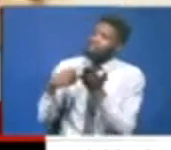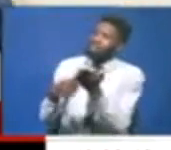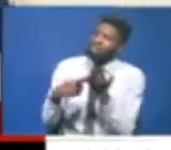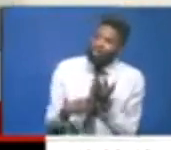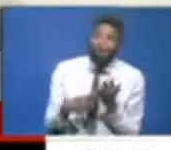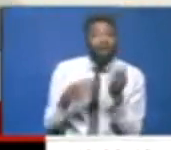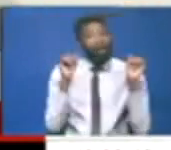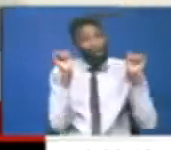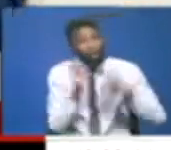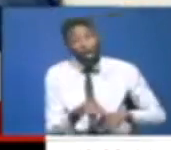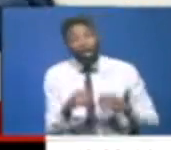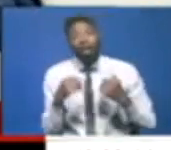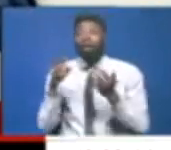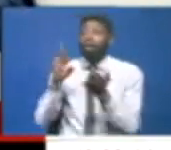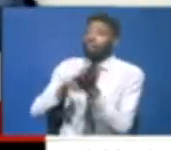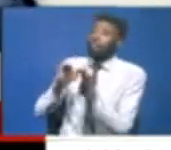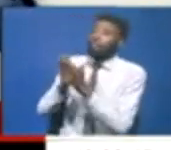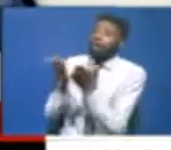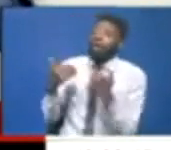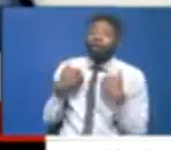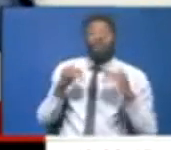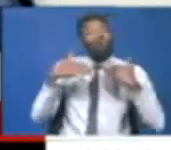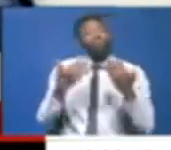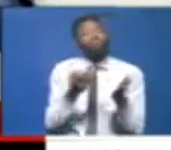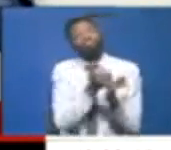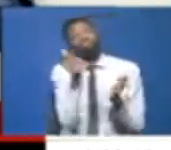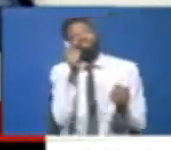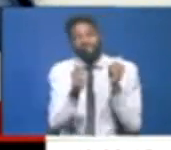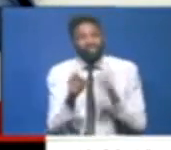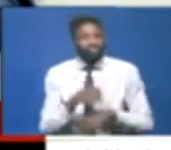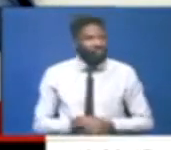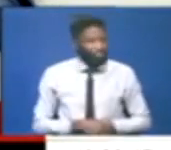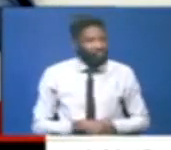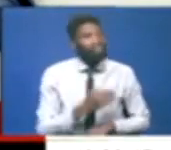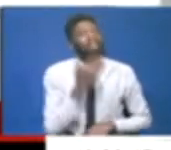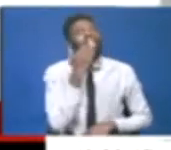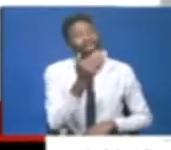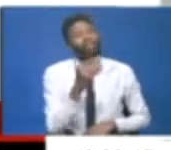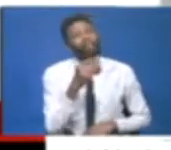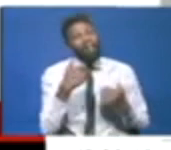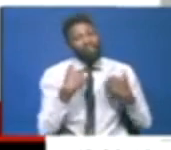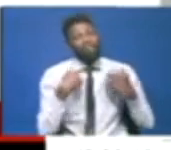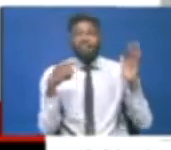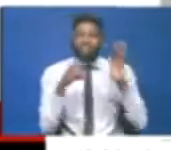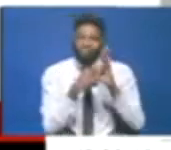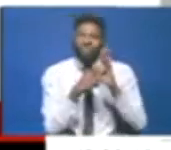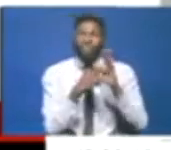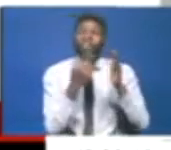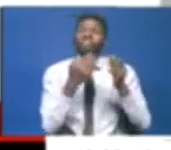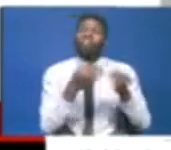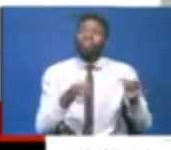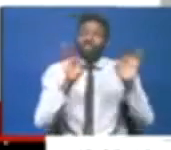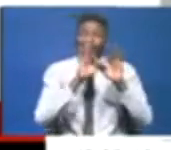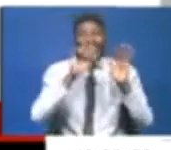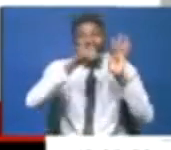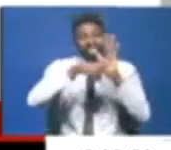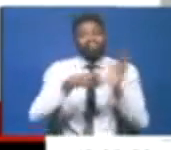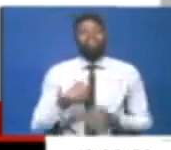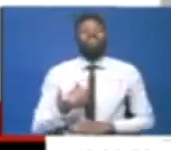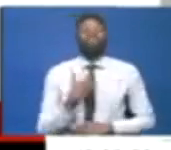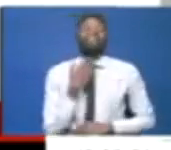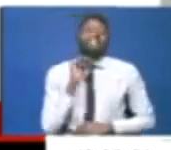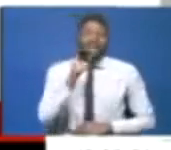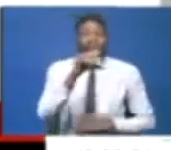litakuwepo lile daftari ama halitakuwepo. Asante, umeibua swala muhimu zaidi, nilikuwa hata nikuulize hapo baadaye, anawaulize hapo baadaye, lakini